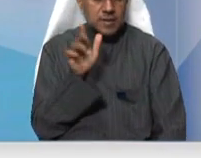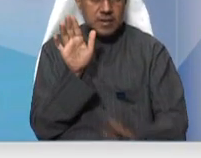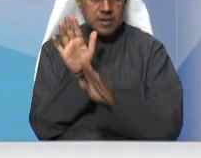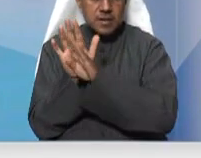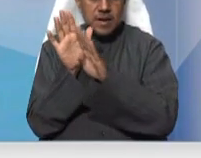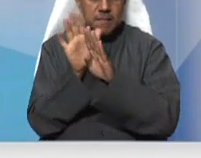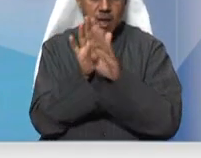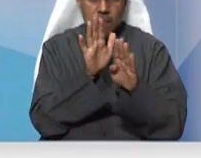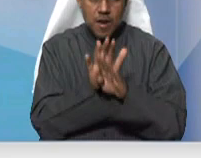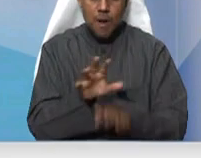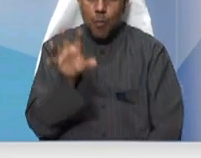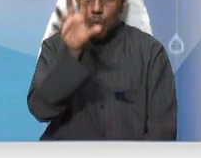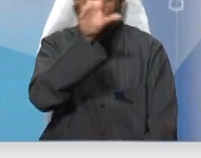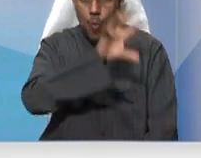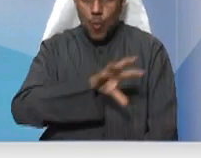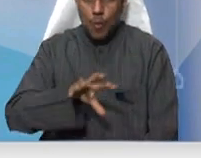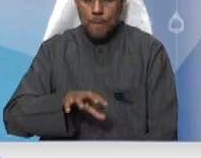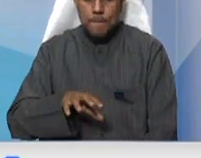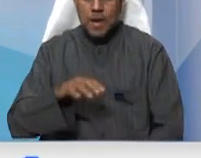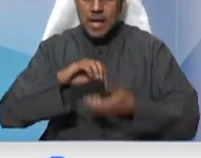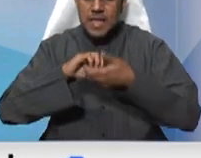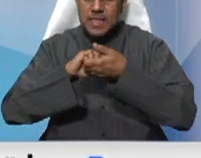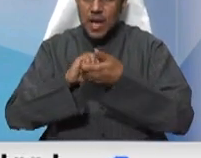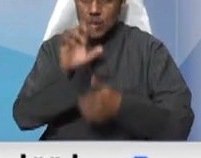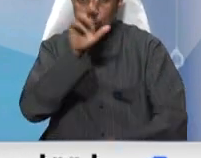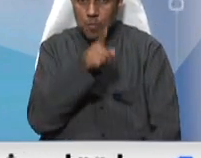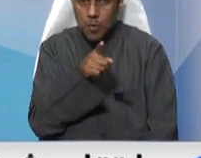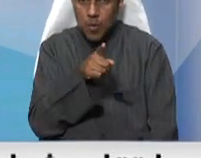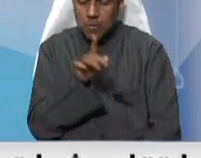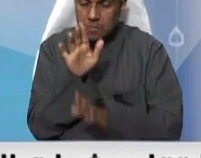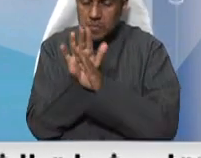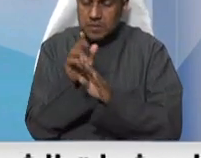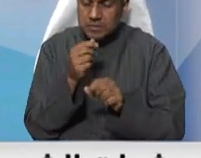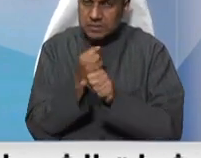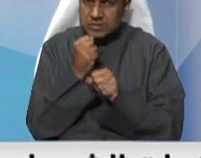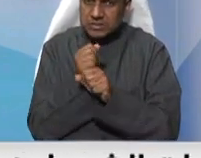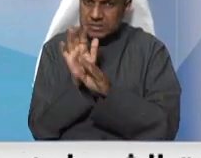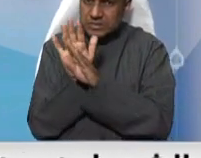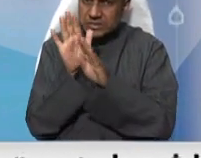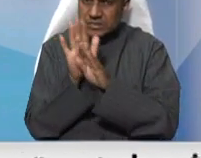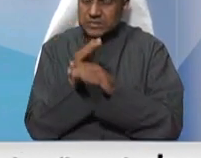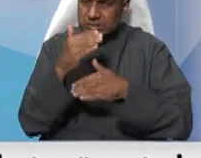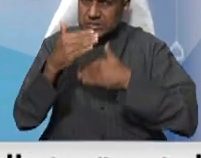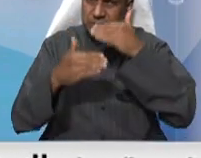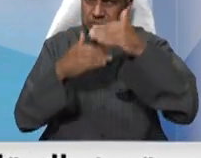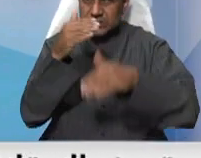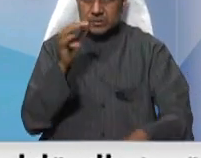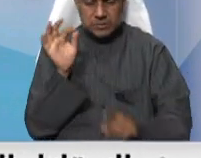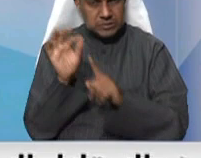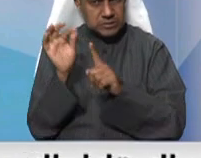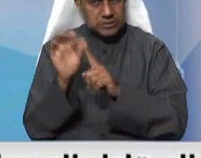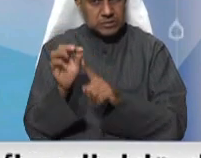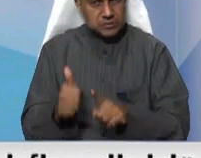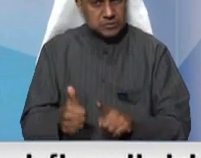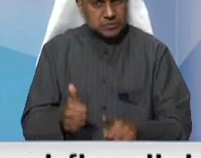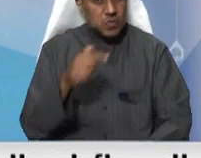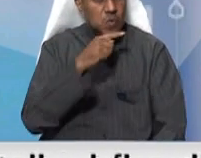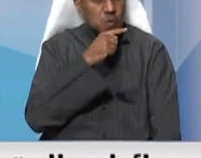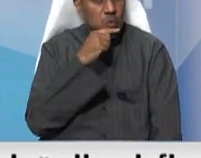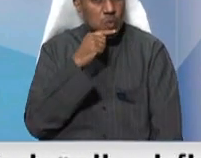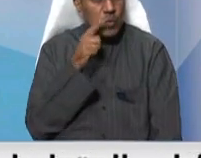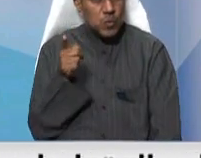وأنها تحقق يعني تقدما ملموسا، وصل بها إلى استهداف يعني أهداف عسكرية روسية